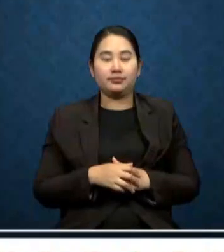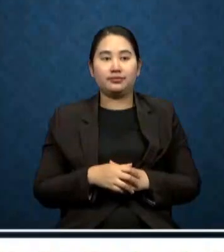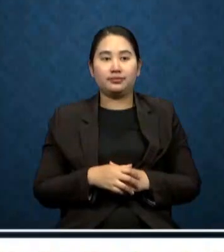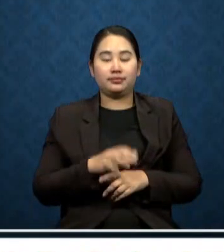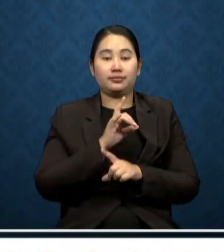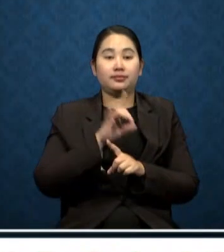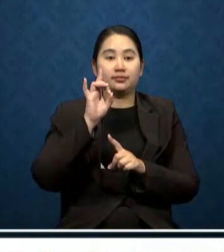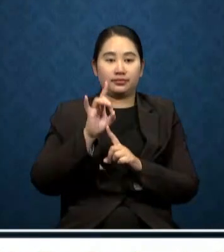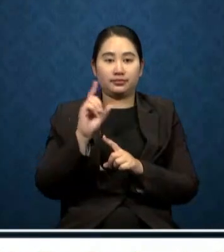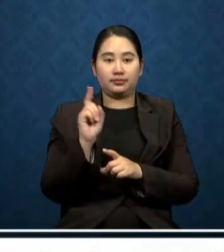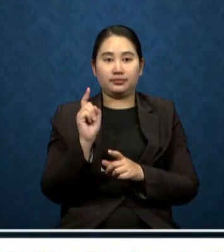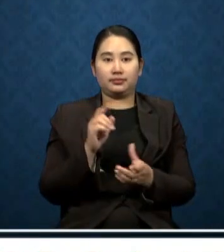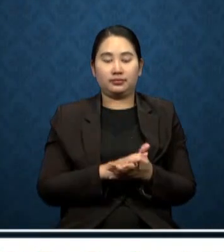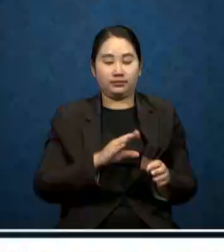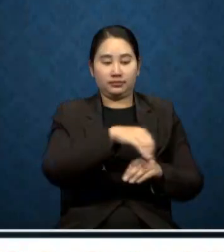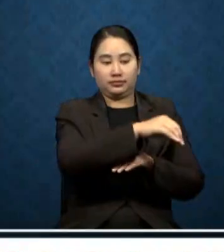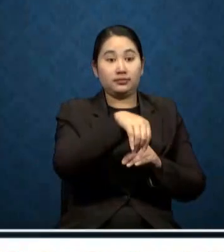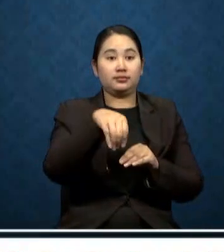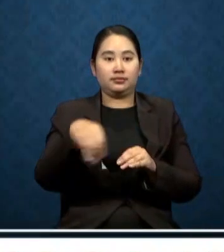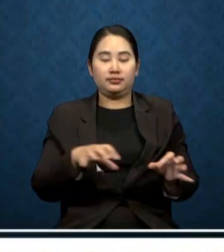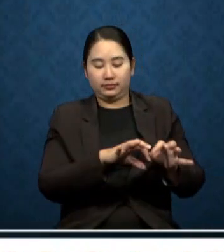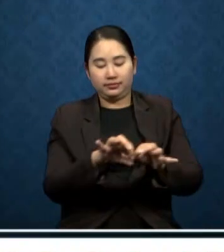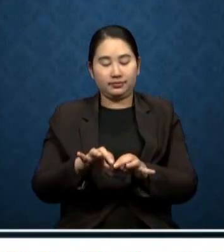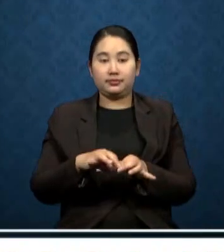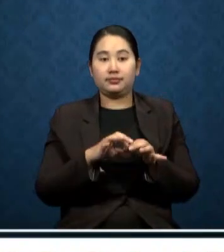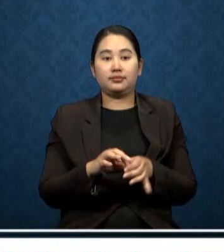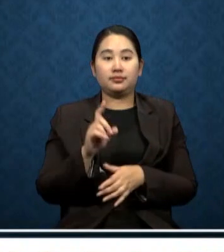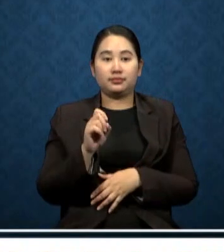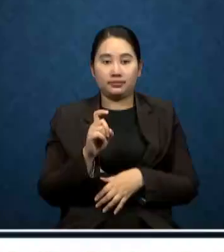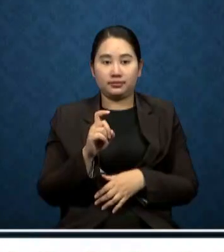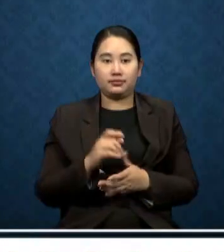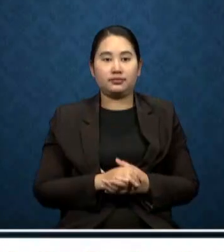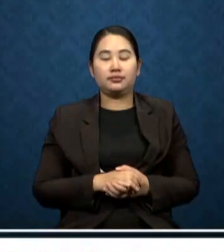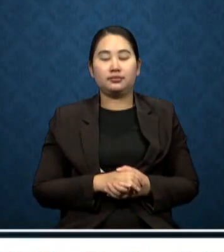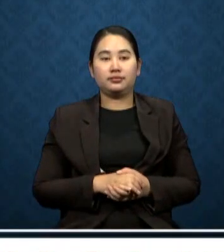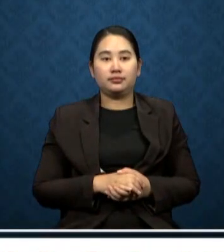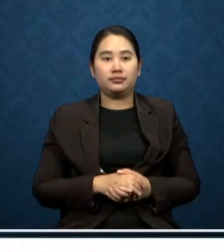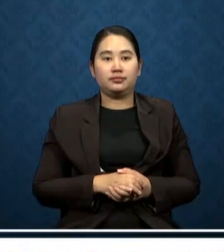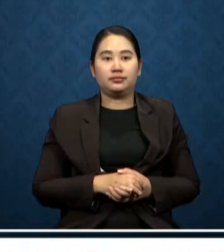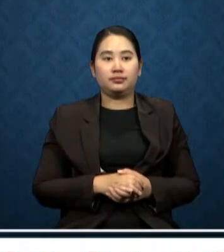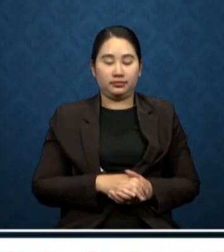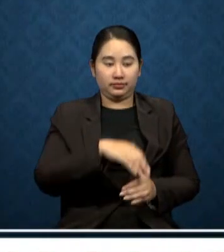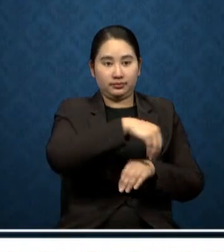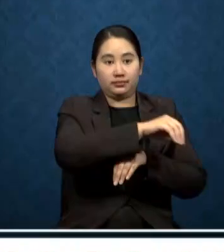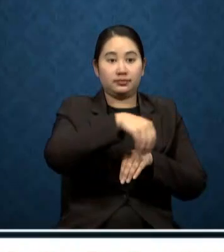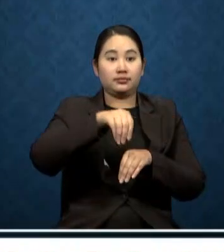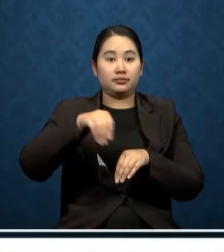ข้อี่ แปล คือ กาด การ เชิ่มย ขาย หมาย คาม ว่า ใน เกื ขาย ท ทำ วธา ฤ.